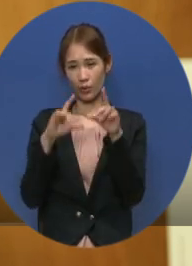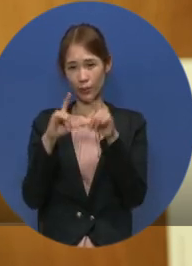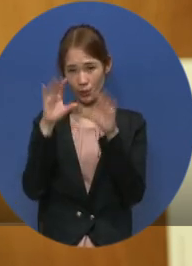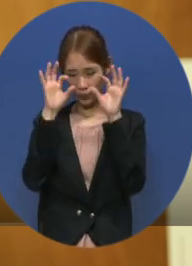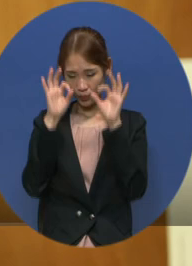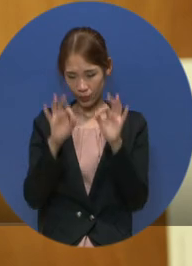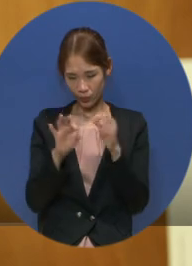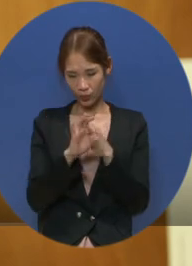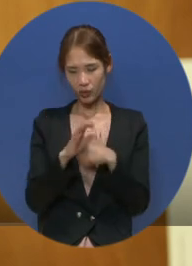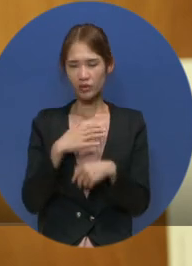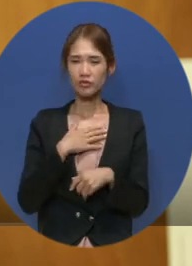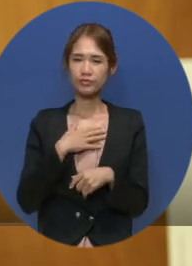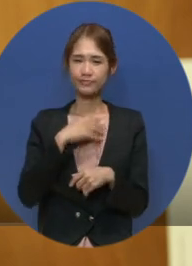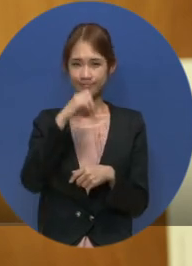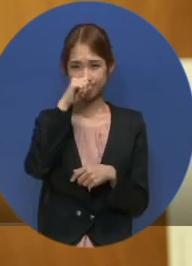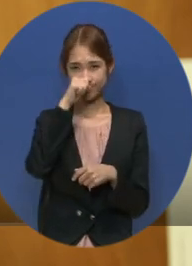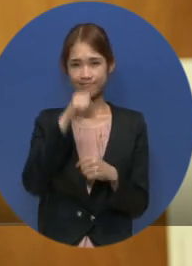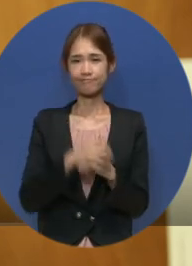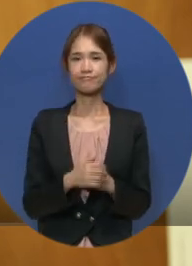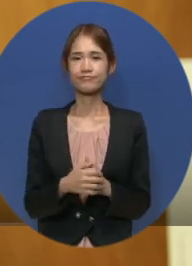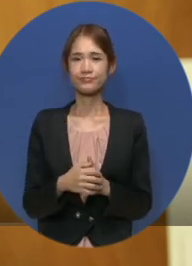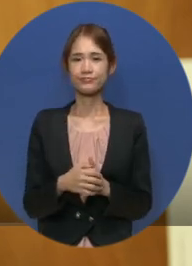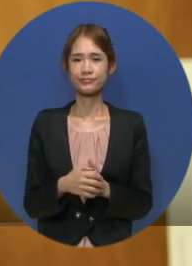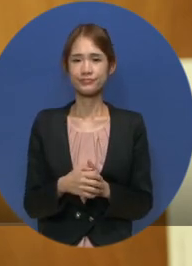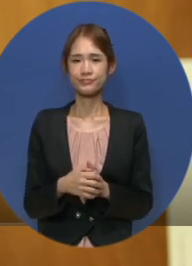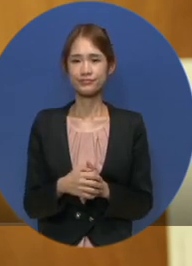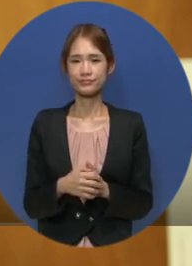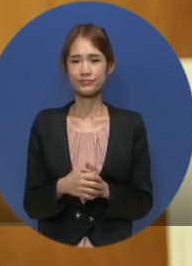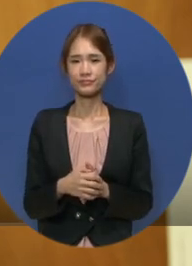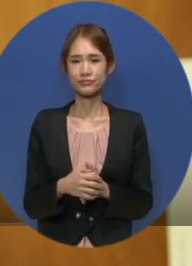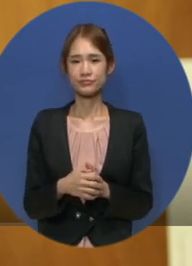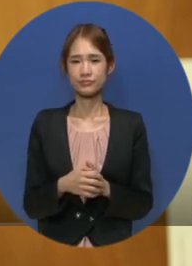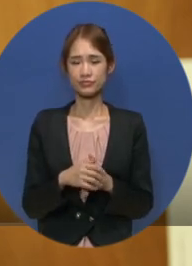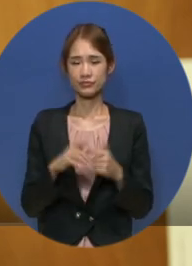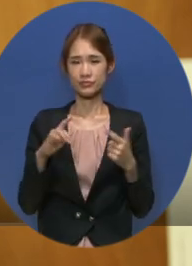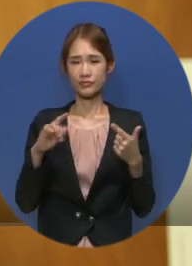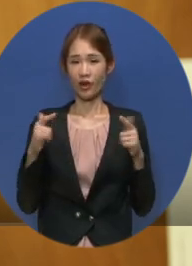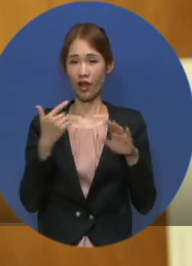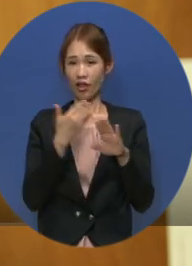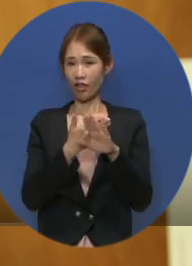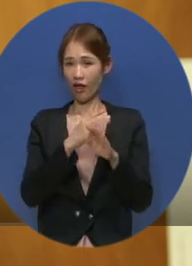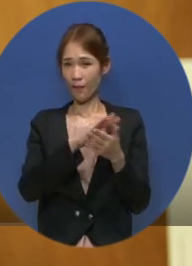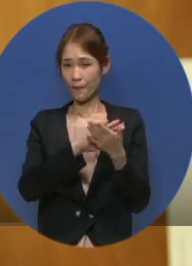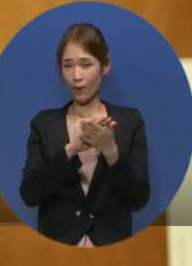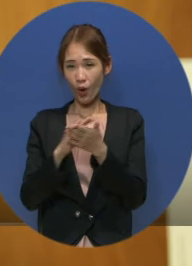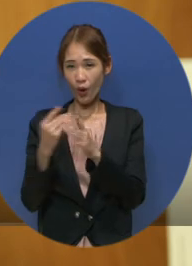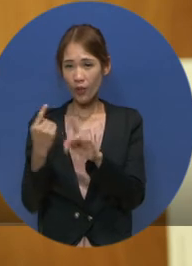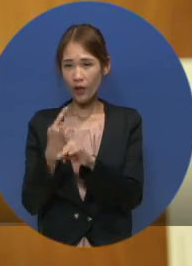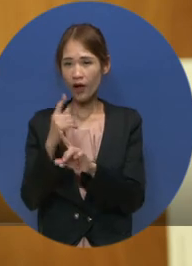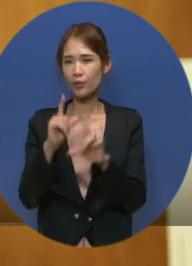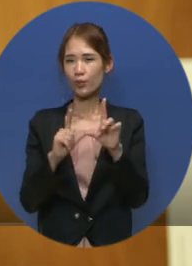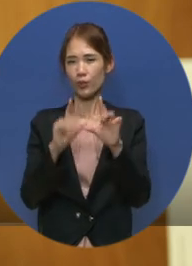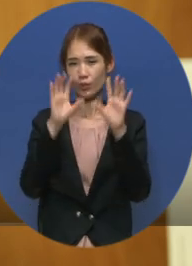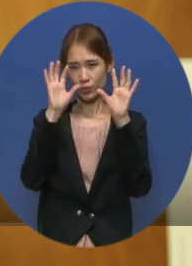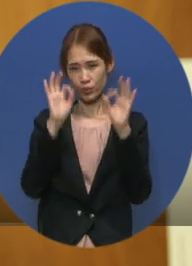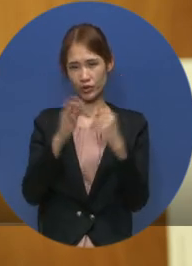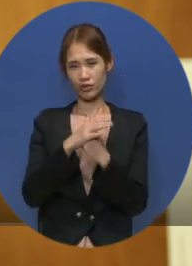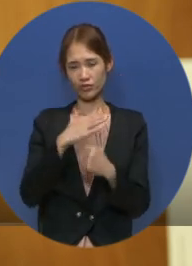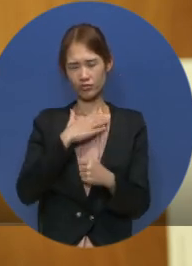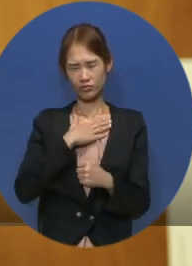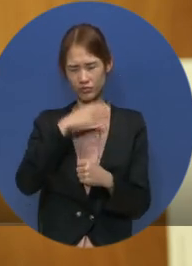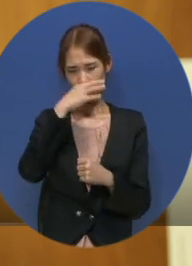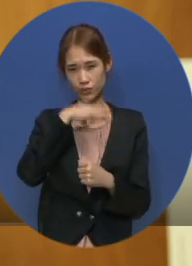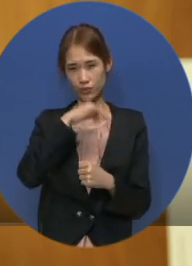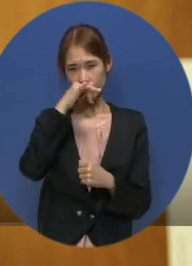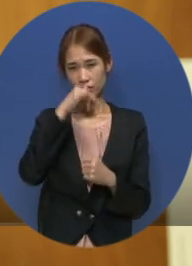그런 여유가 생긴 모습들을 보면서 저도 굉장히 뿌듯하고 이 달라지는 모습들 때문에 제가 또 보람이 있어서 일을 계속